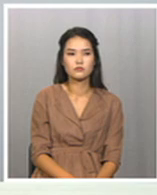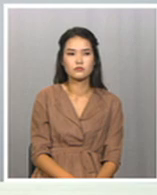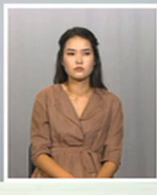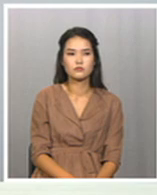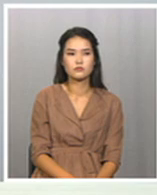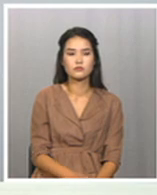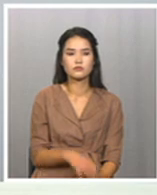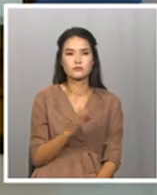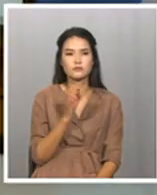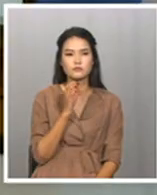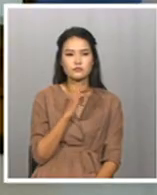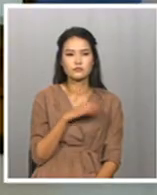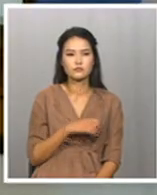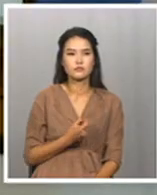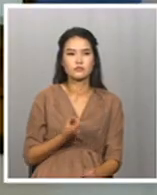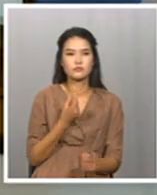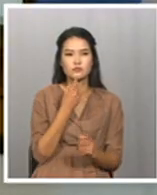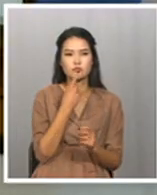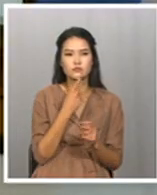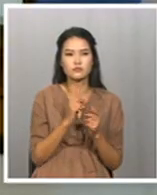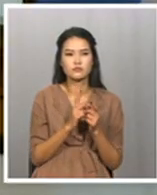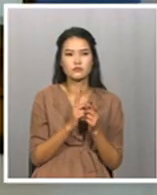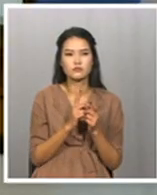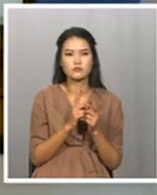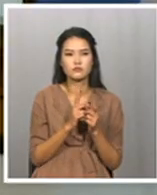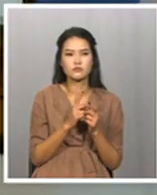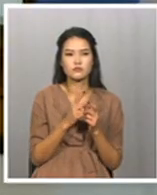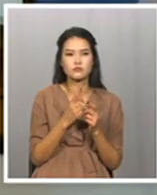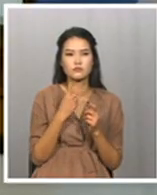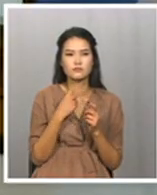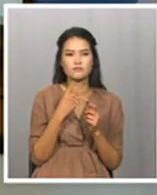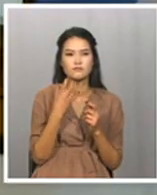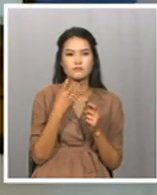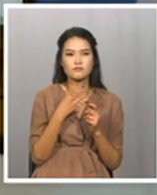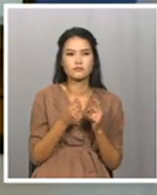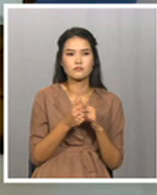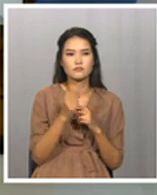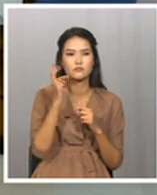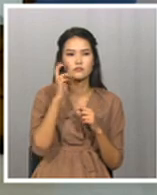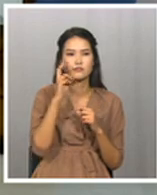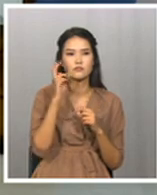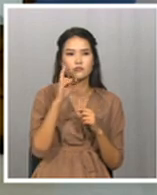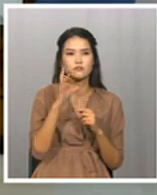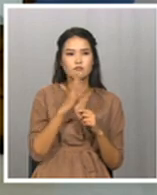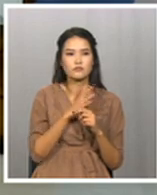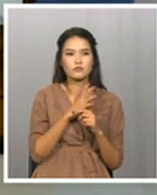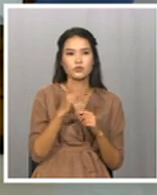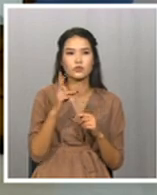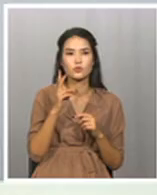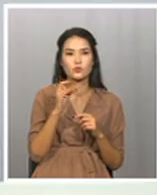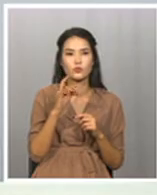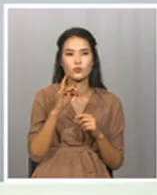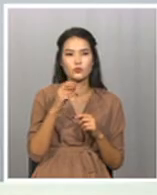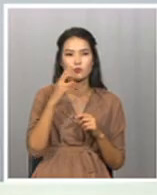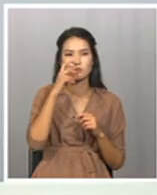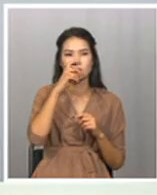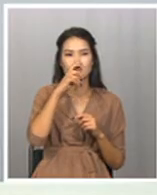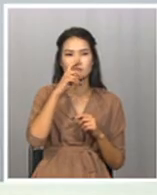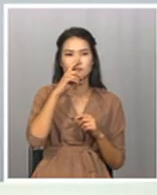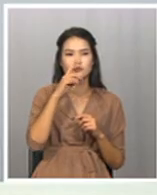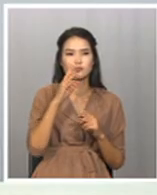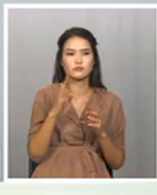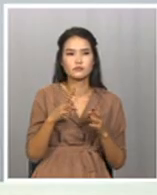Абайлап қыздырамыз. Мыс эквивалентті оксиді қара түсті ұнтақ күкірт қышқылымен, яғни сұйылтылған